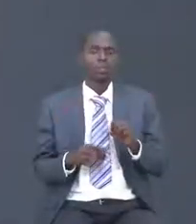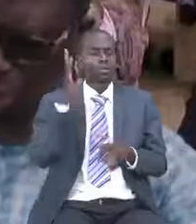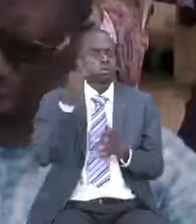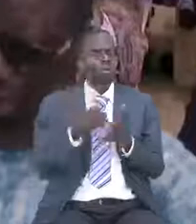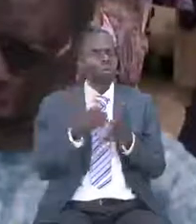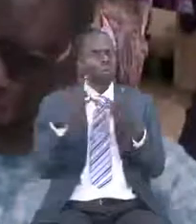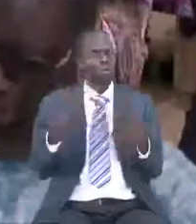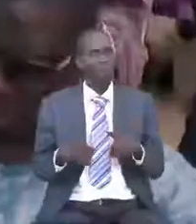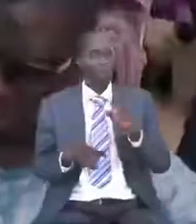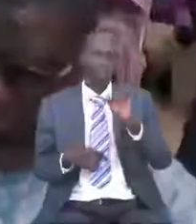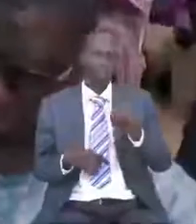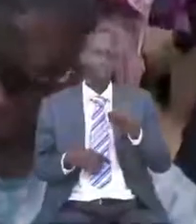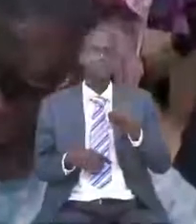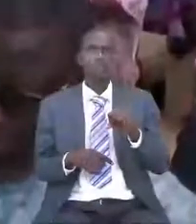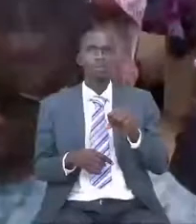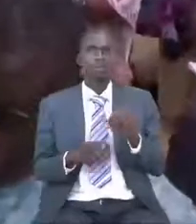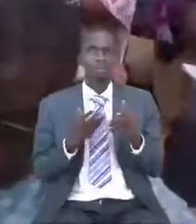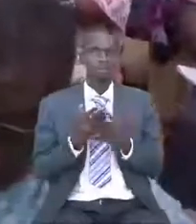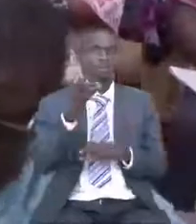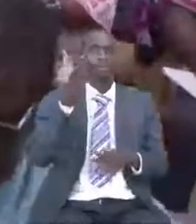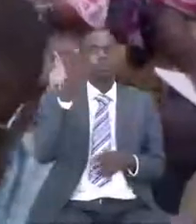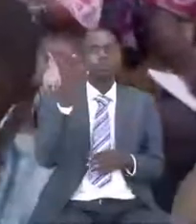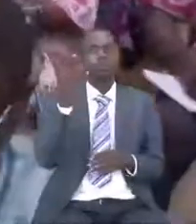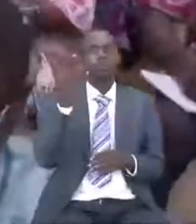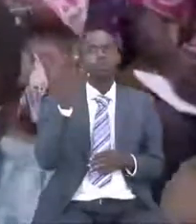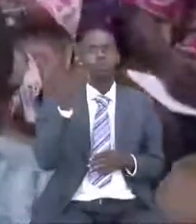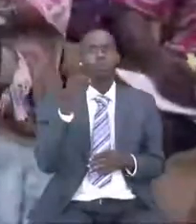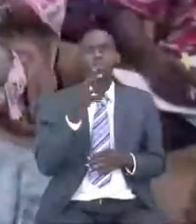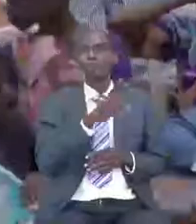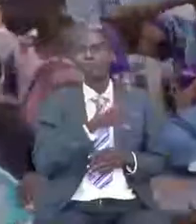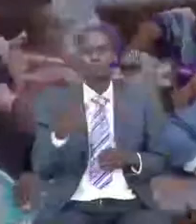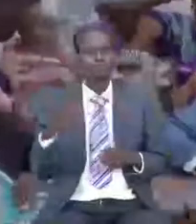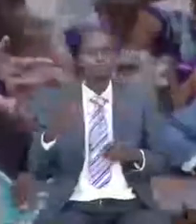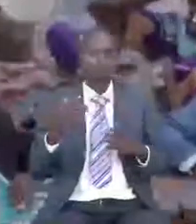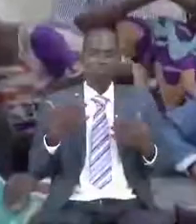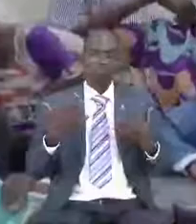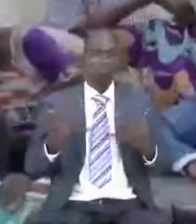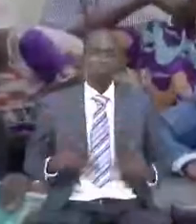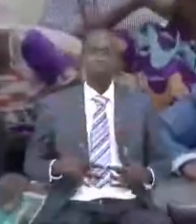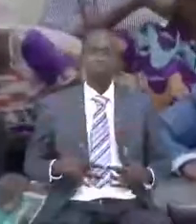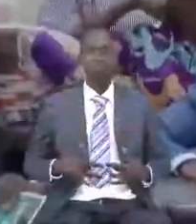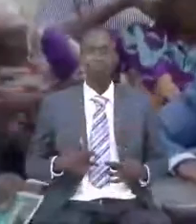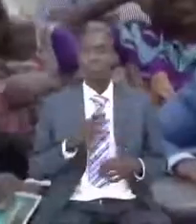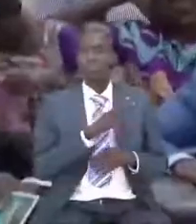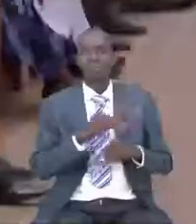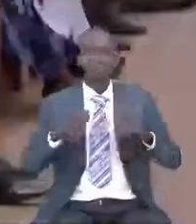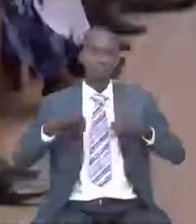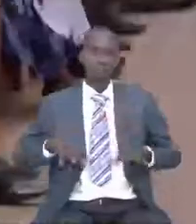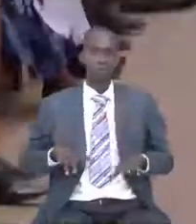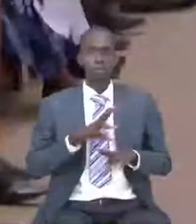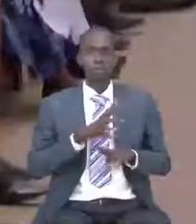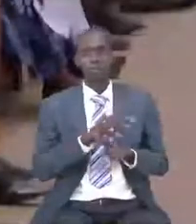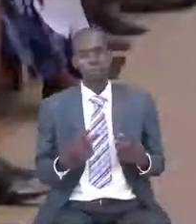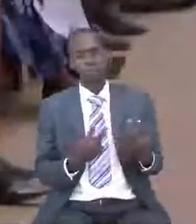Est-ce que ça peut arriver? Est-ce que ça va arriver? À travers toi, pas de